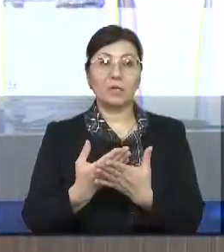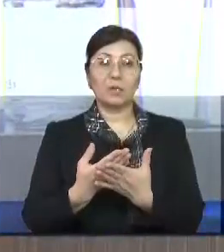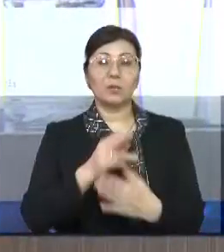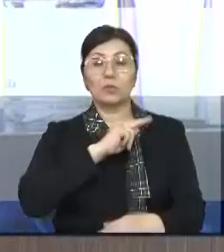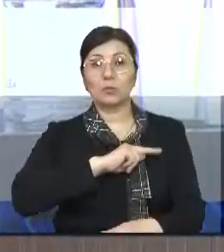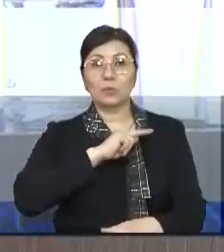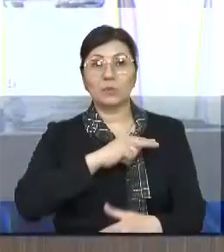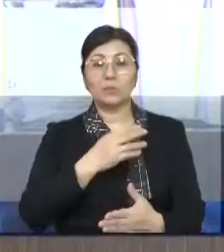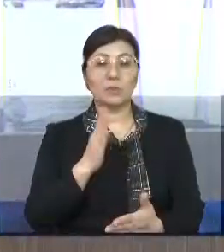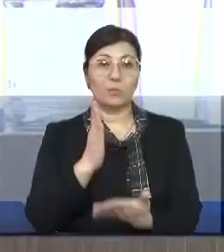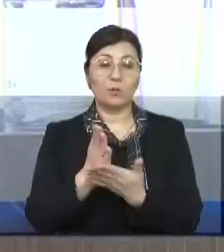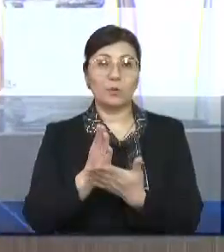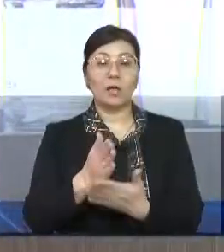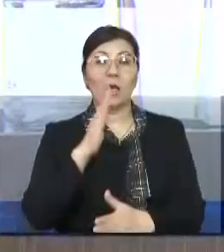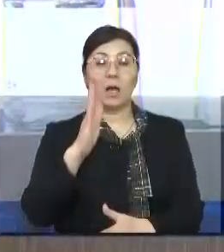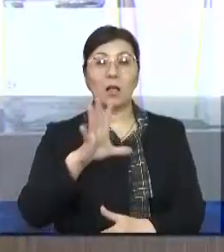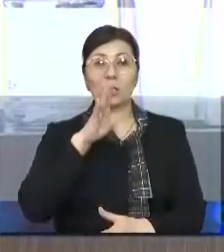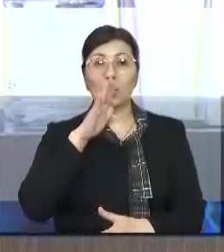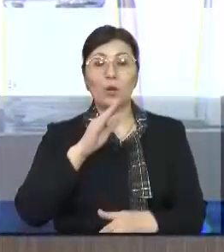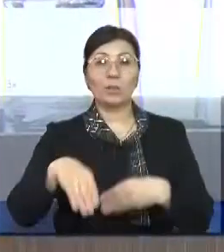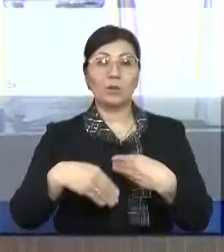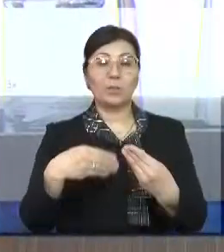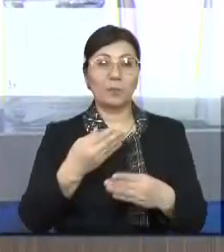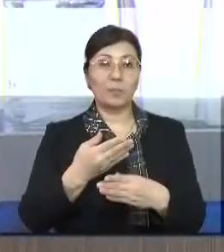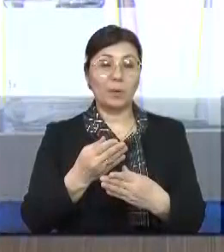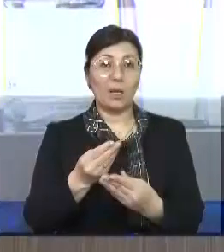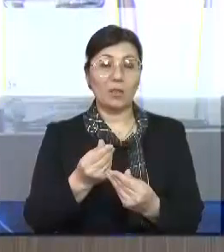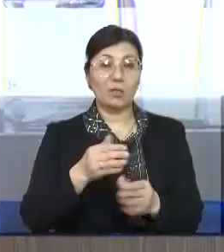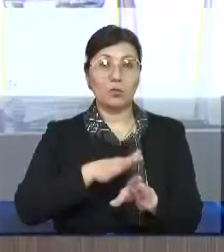жасап отырмыз. Алдағы уақытта біз бөлінген қаражатты игеру үшін